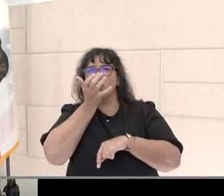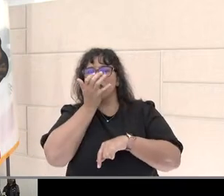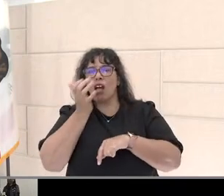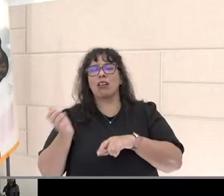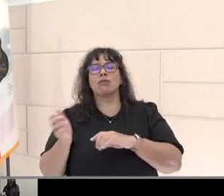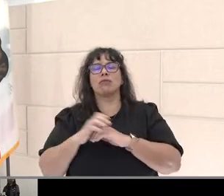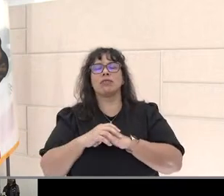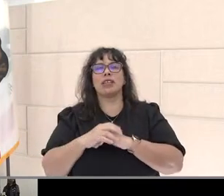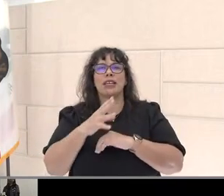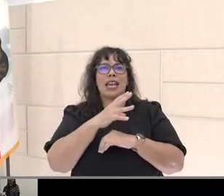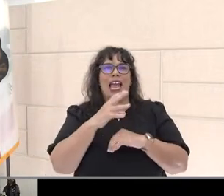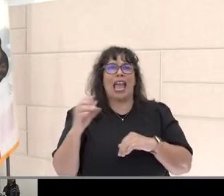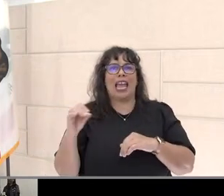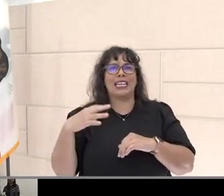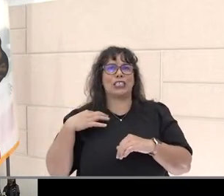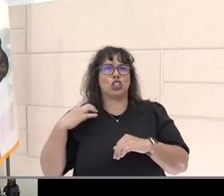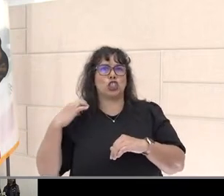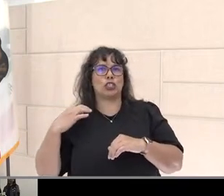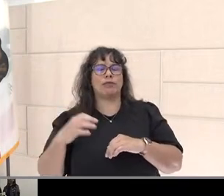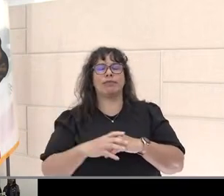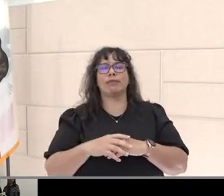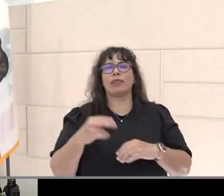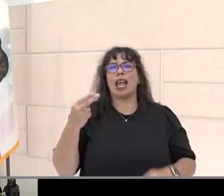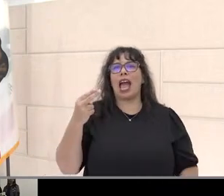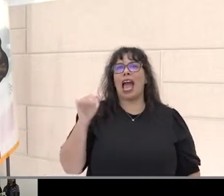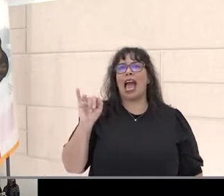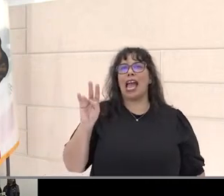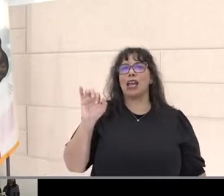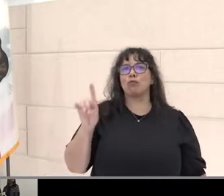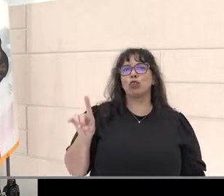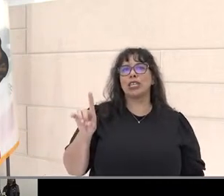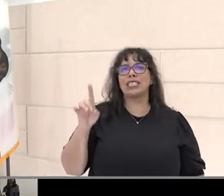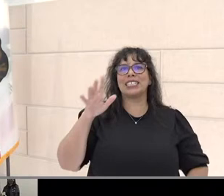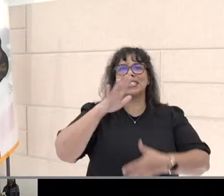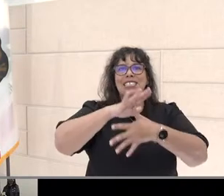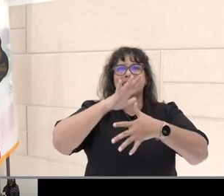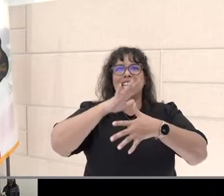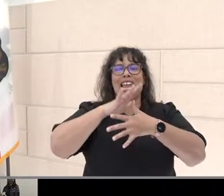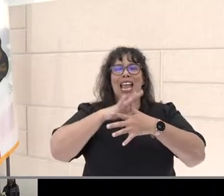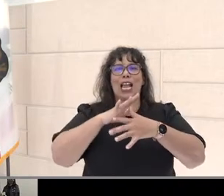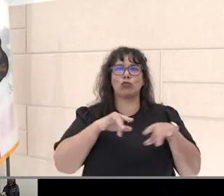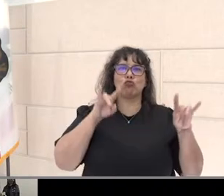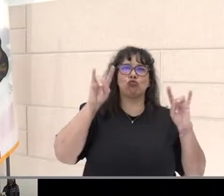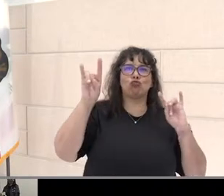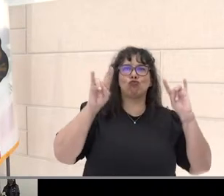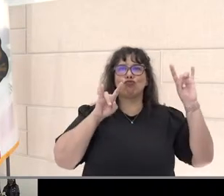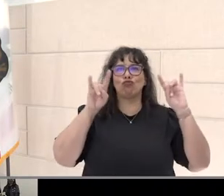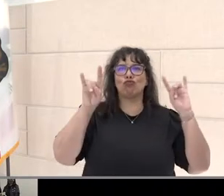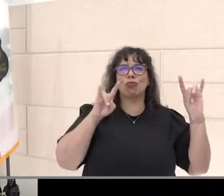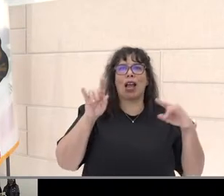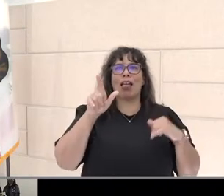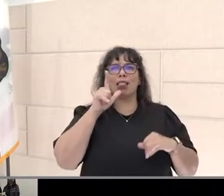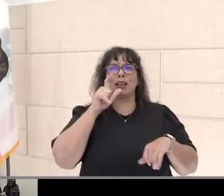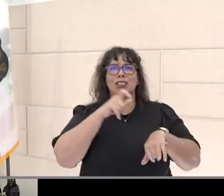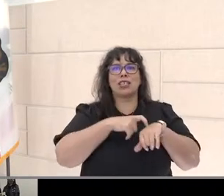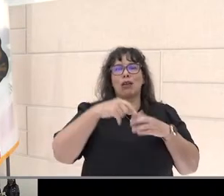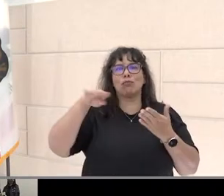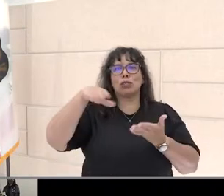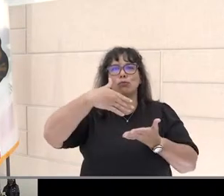เกอโมตตัวโยกระบอบแต่งออนไลน์นำไปทัวร์ยังไม่ทัดทัวร์รีบจำต้องเอาไปสมัยขึ้นแต่งสองข้